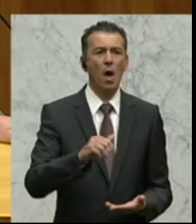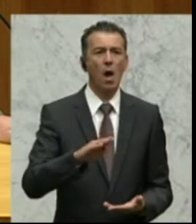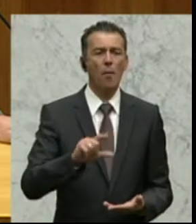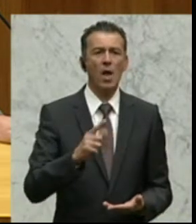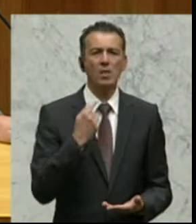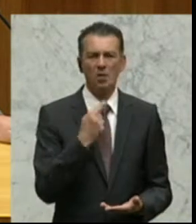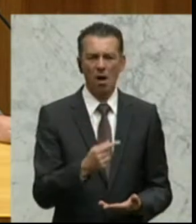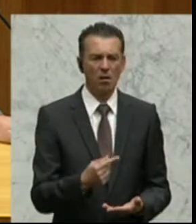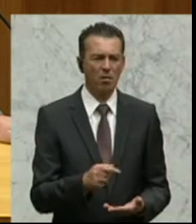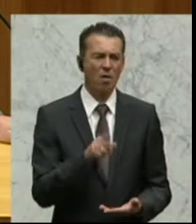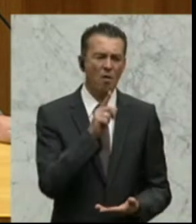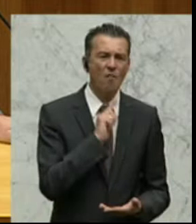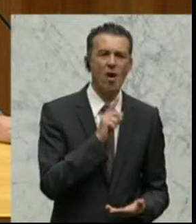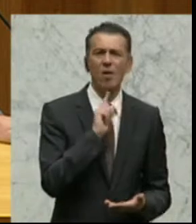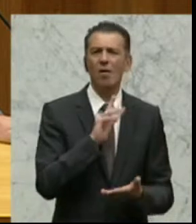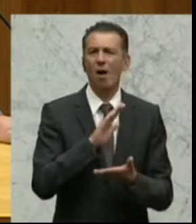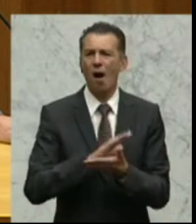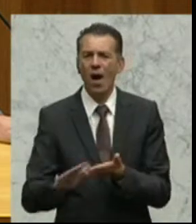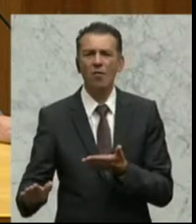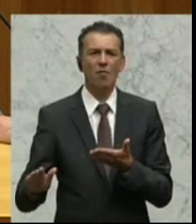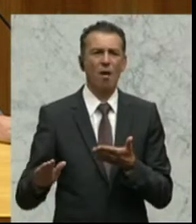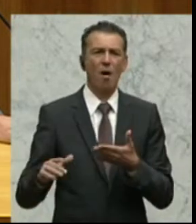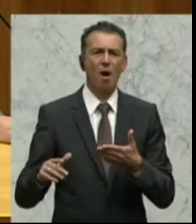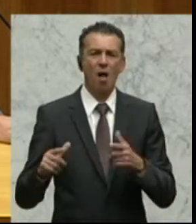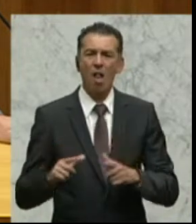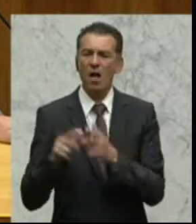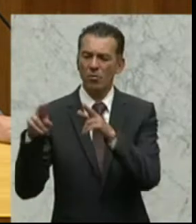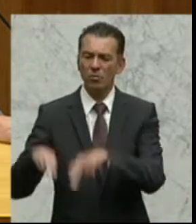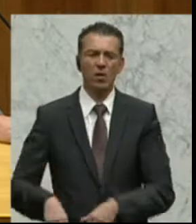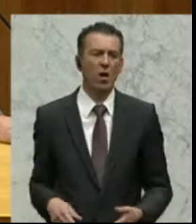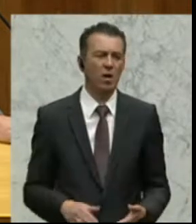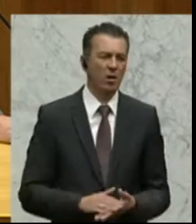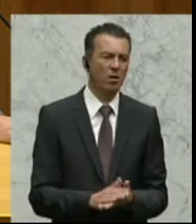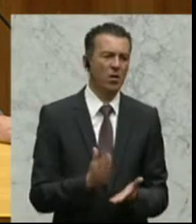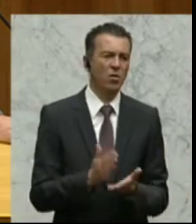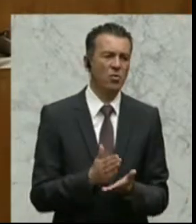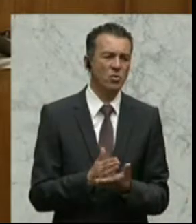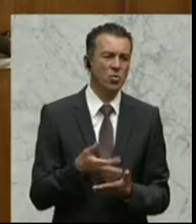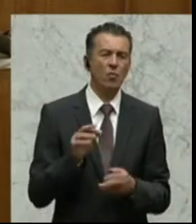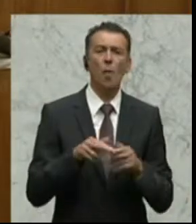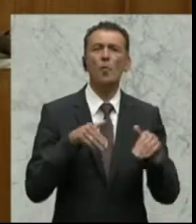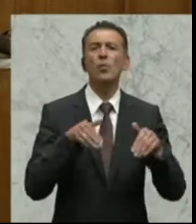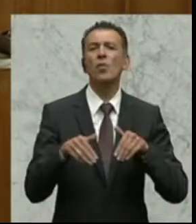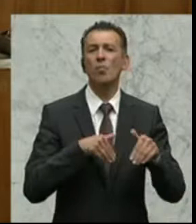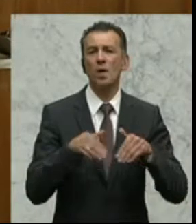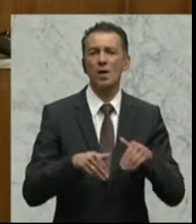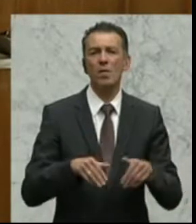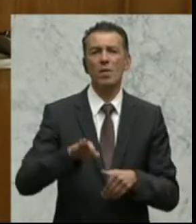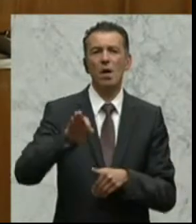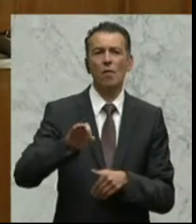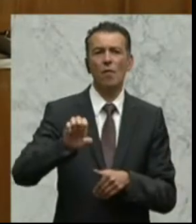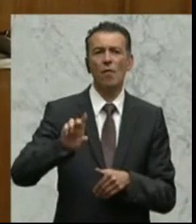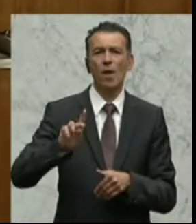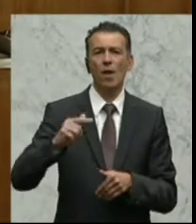weniger, einfacher und leistungsgerechter werden, das hat schon die Frau Bundesministerin Faeckter, die Vorgängerin vom Herrn